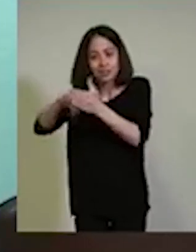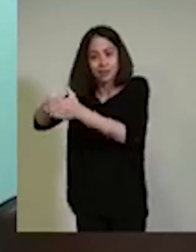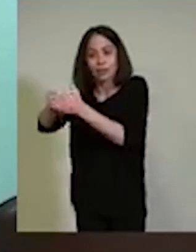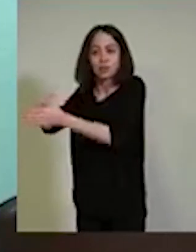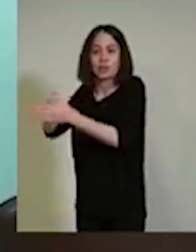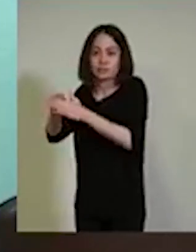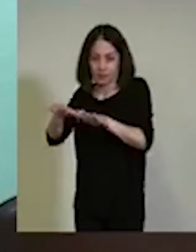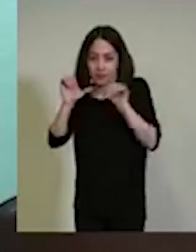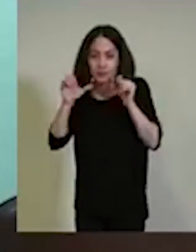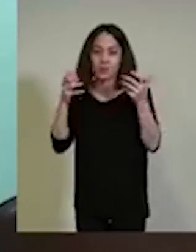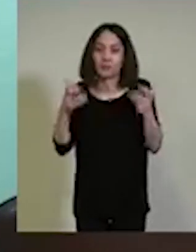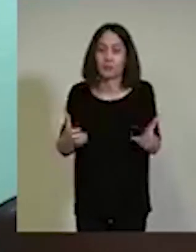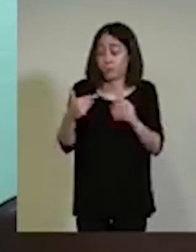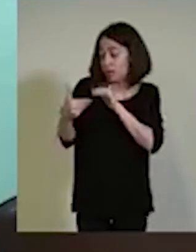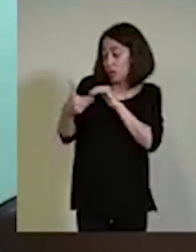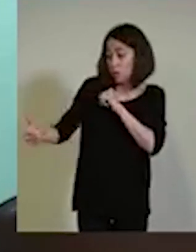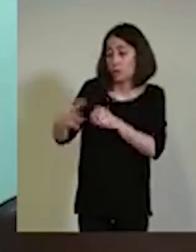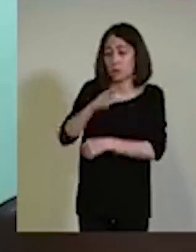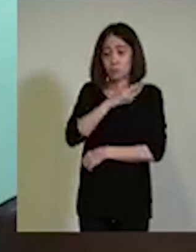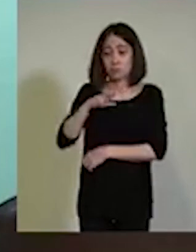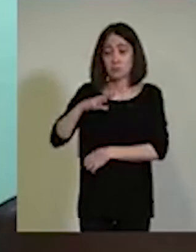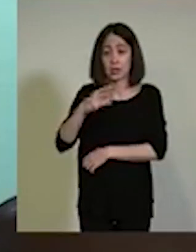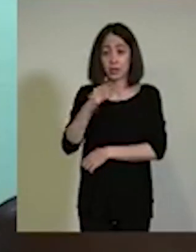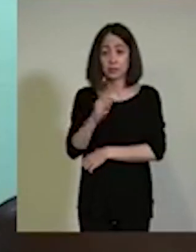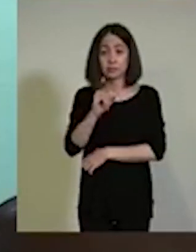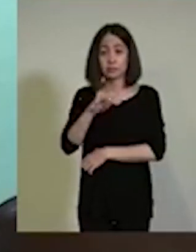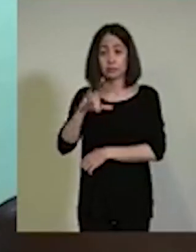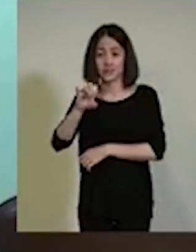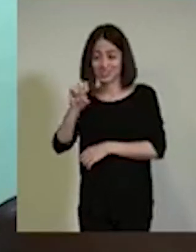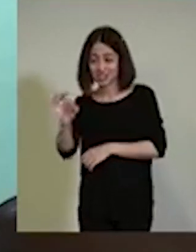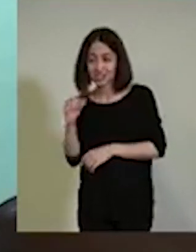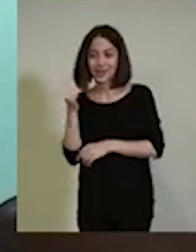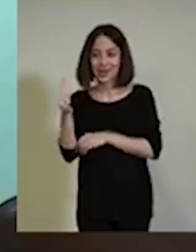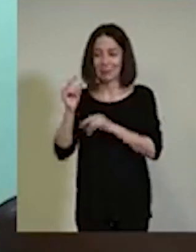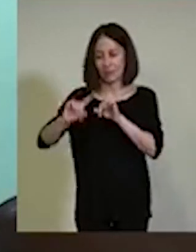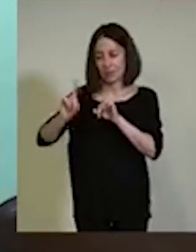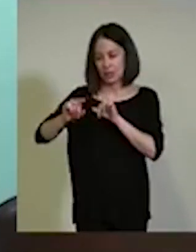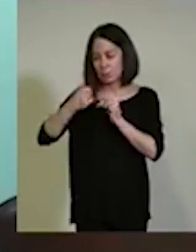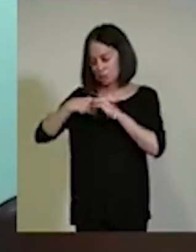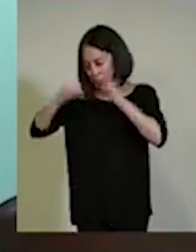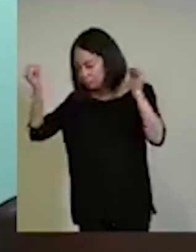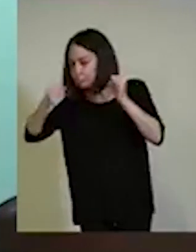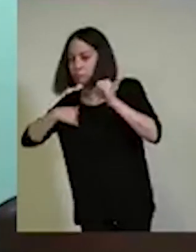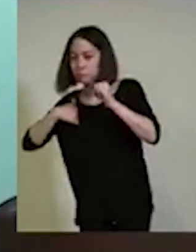à Claudine Bichet pour vous présenter des éléments plus détaillés précisant ces orientations budgétaires. Claudine.